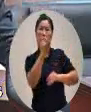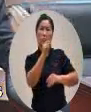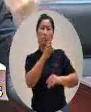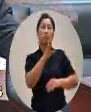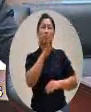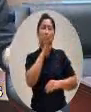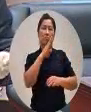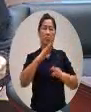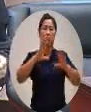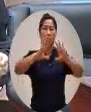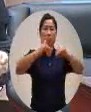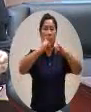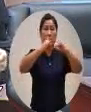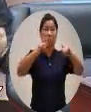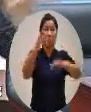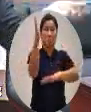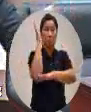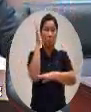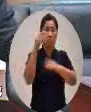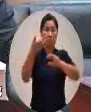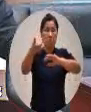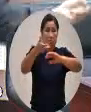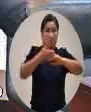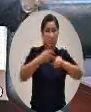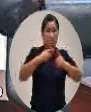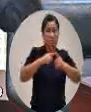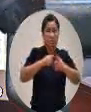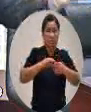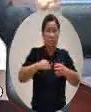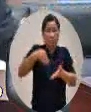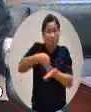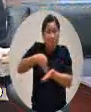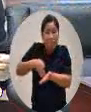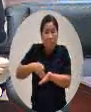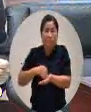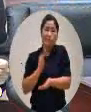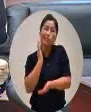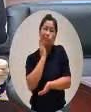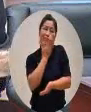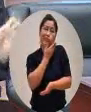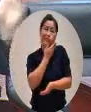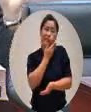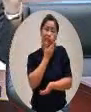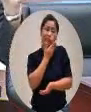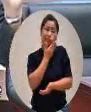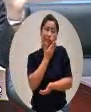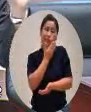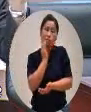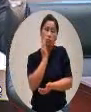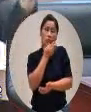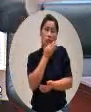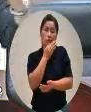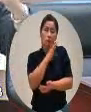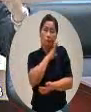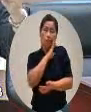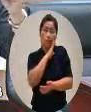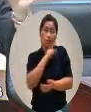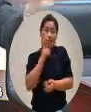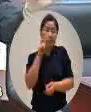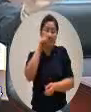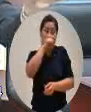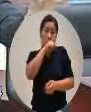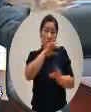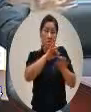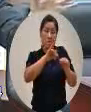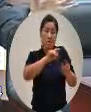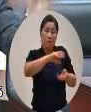民國政府國民政府來的時候他們去登記他們馬上就把這個把另外這個把舊的那個那個